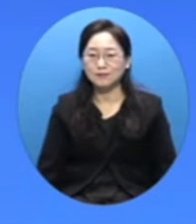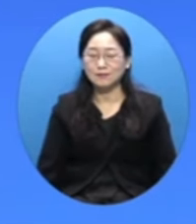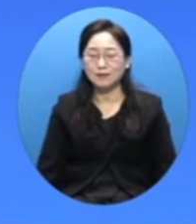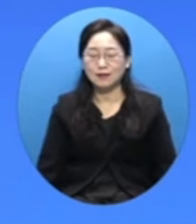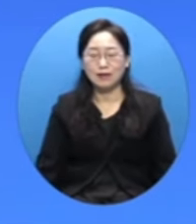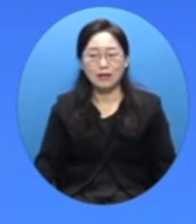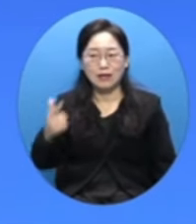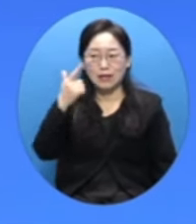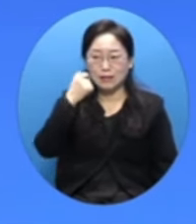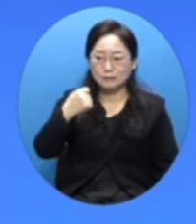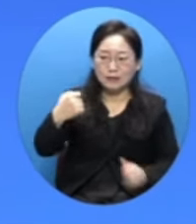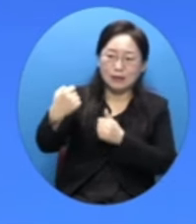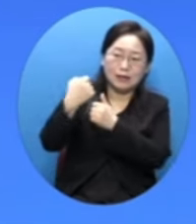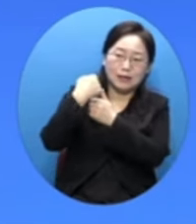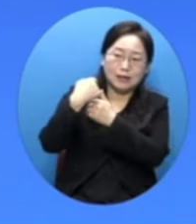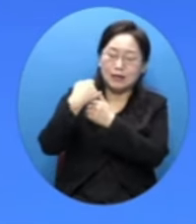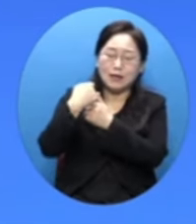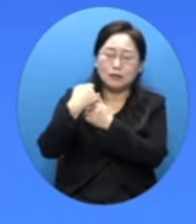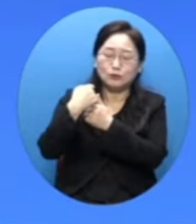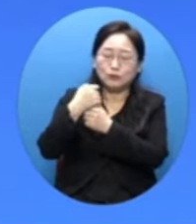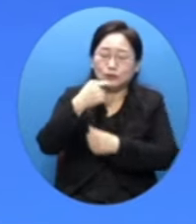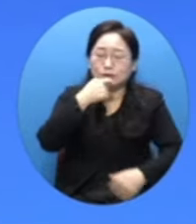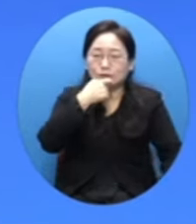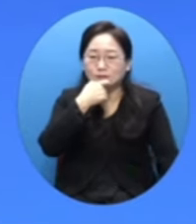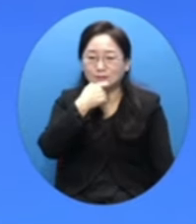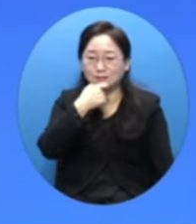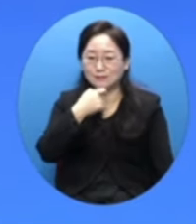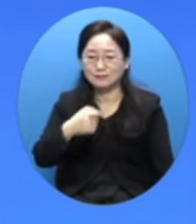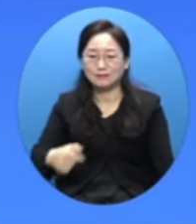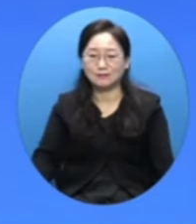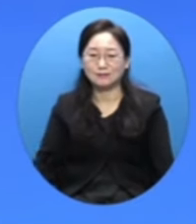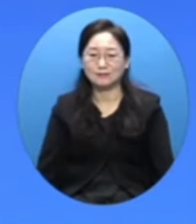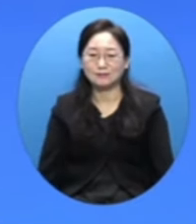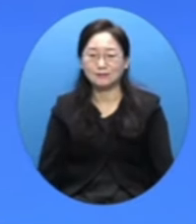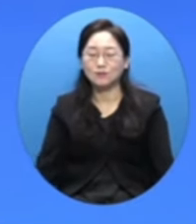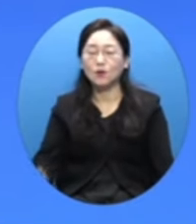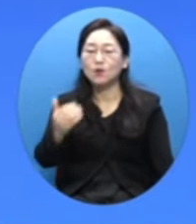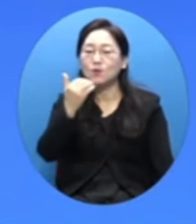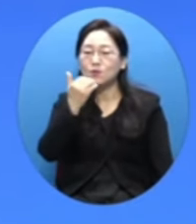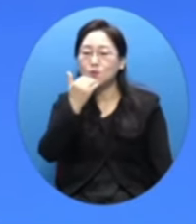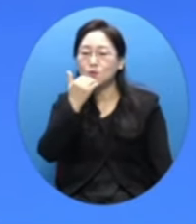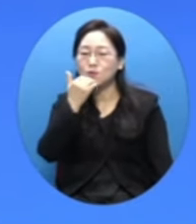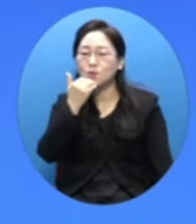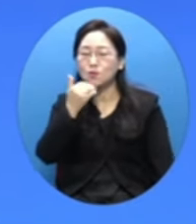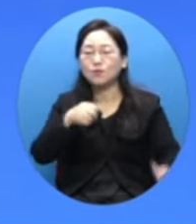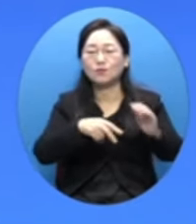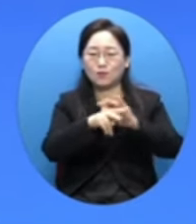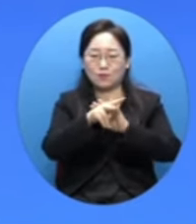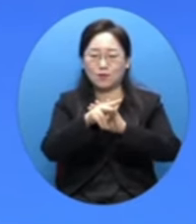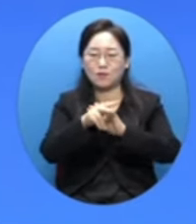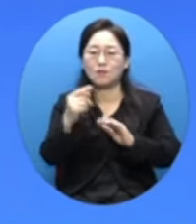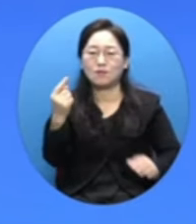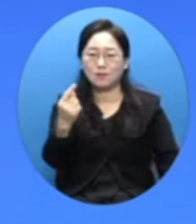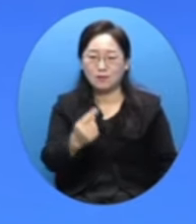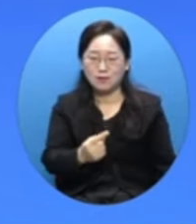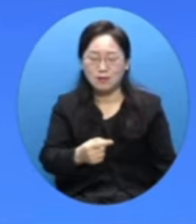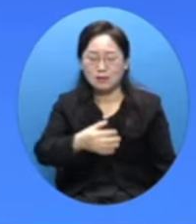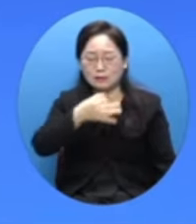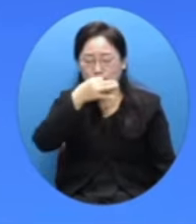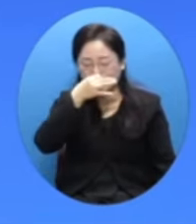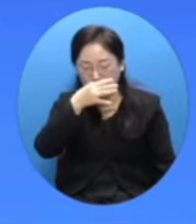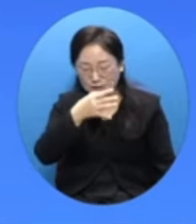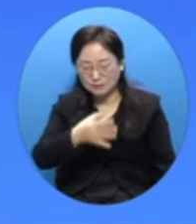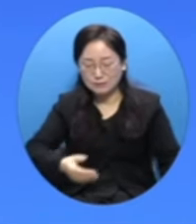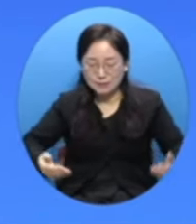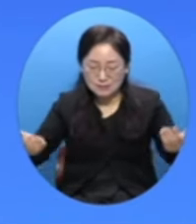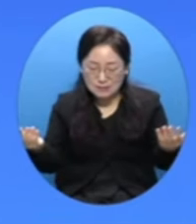이제는 아버지에게 더 이상 맞고 자랄 수 없다. 그래서 서울로 올라와서 가장 힘든 일을 안